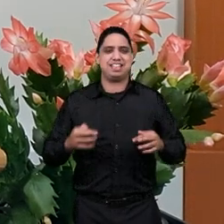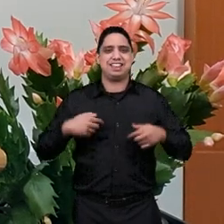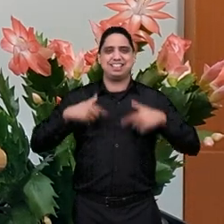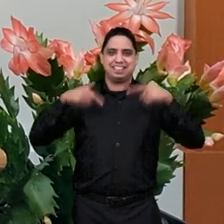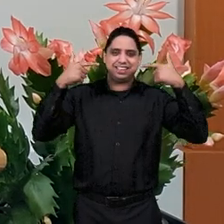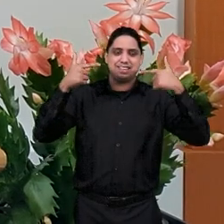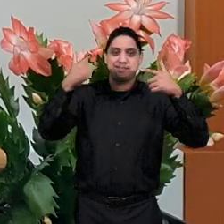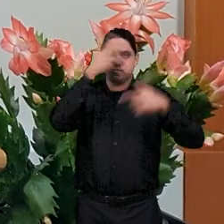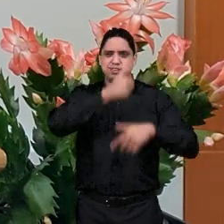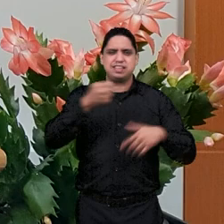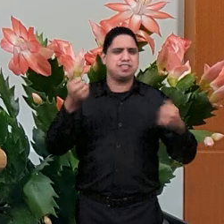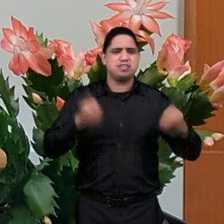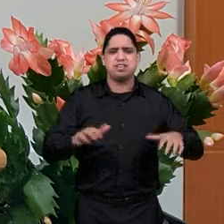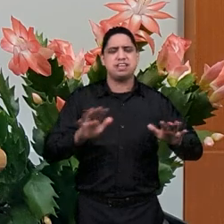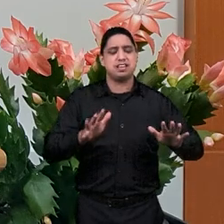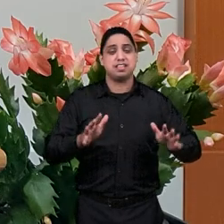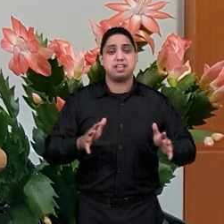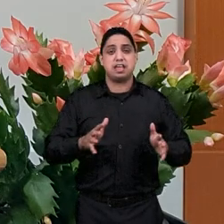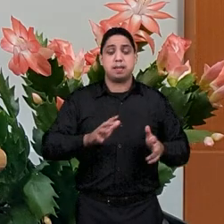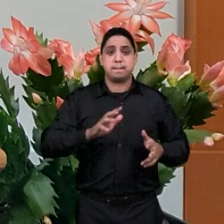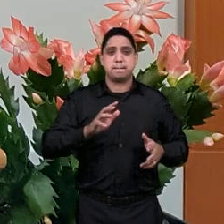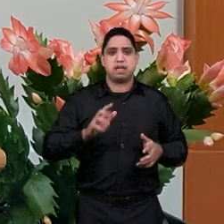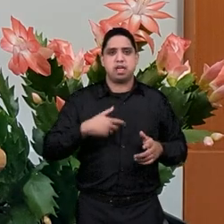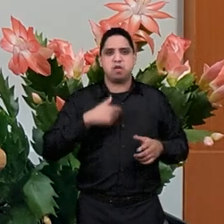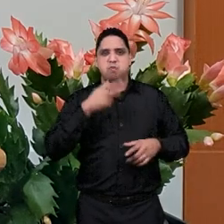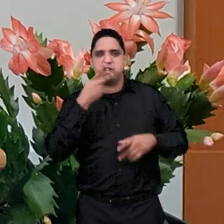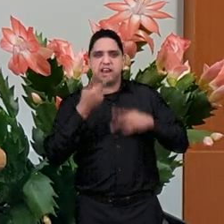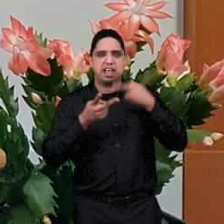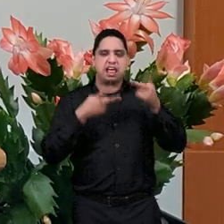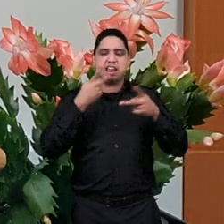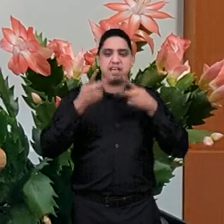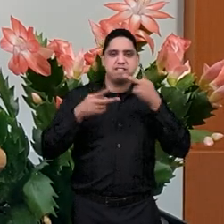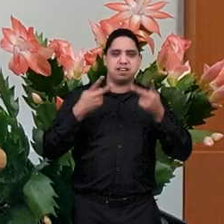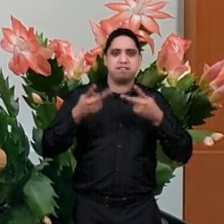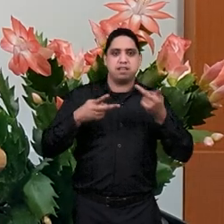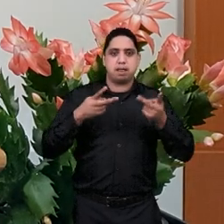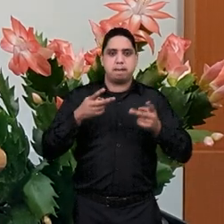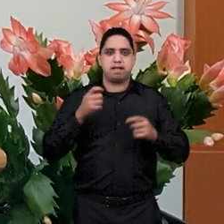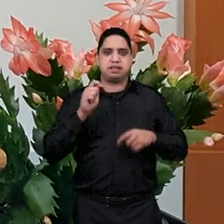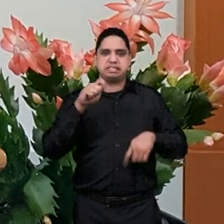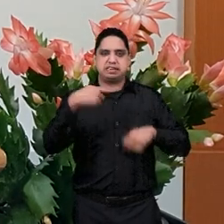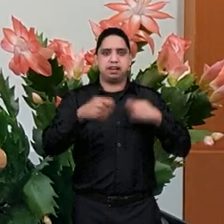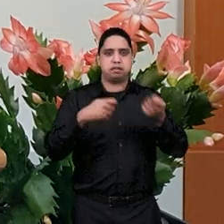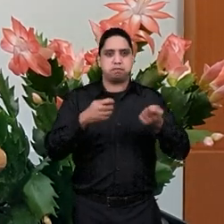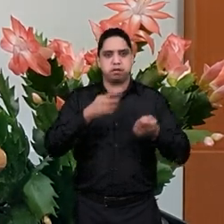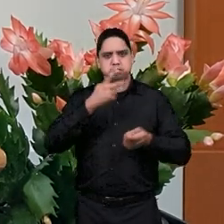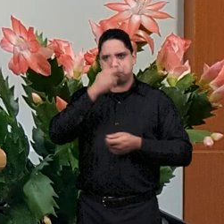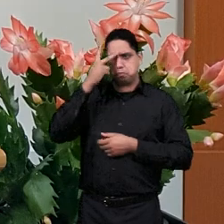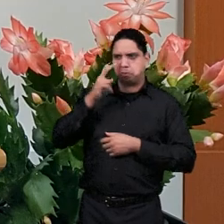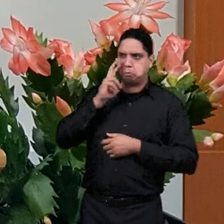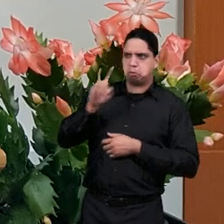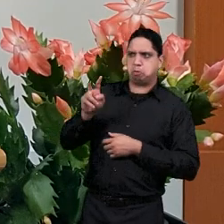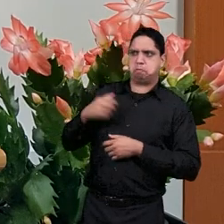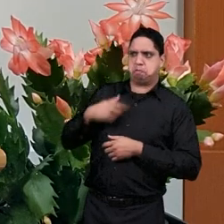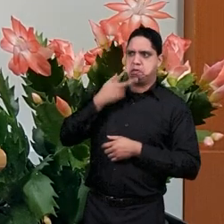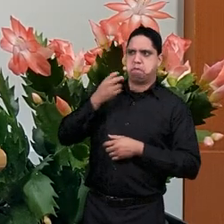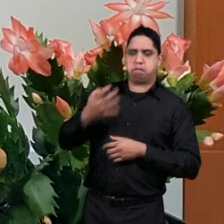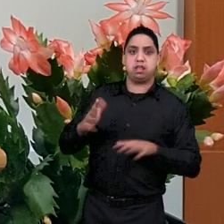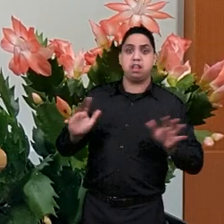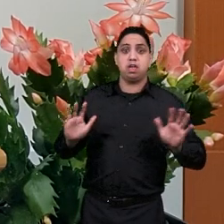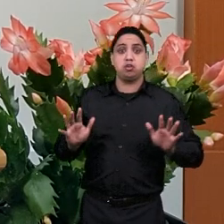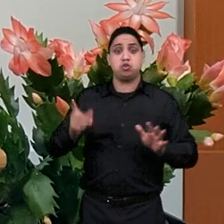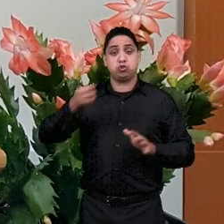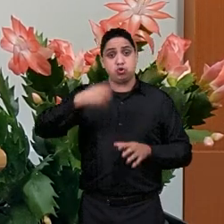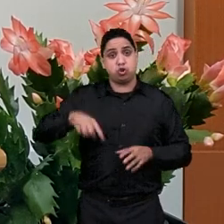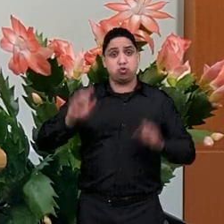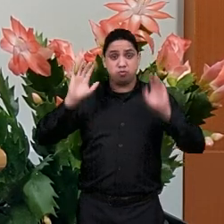mouvements, d'être sympathique, d'être joli, non, des mots spéciaux, non. Je veux dire une chose, nous avons